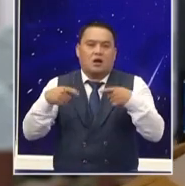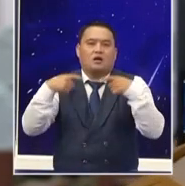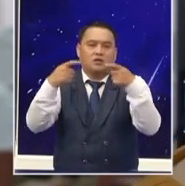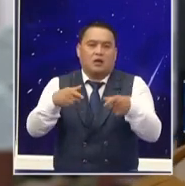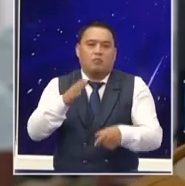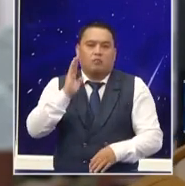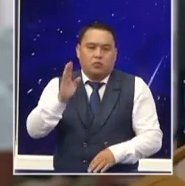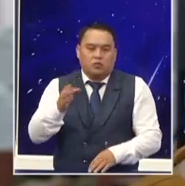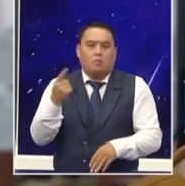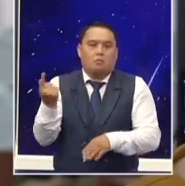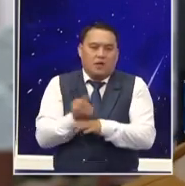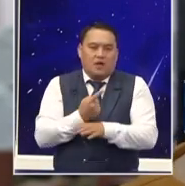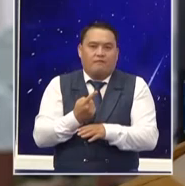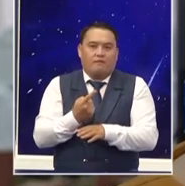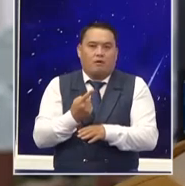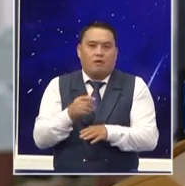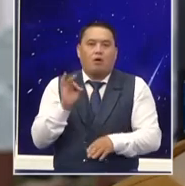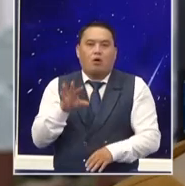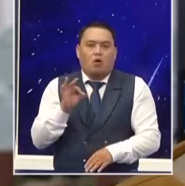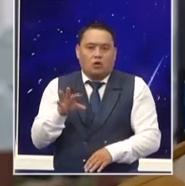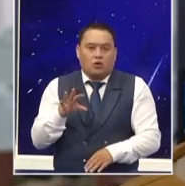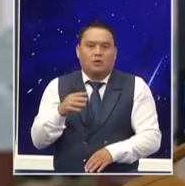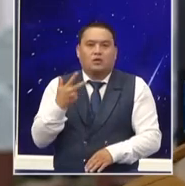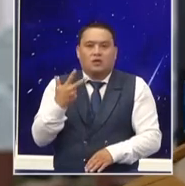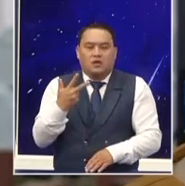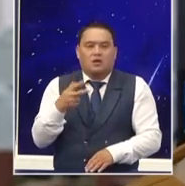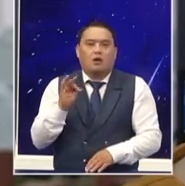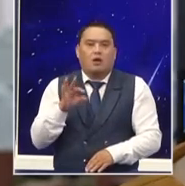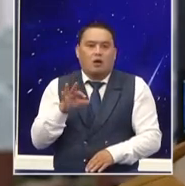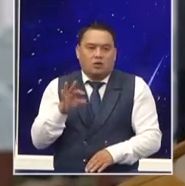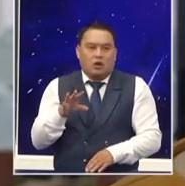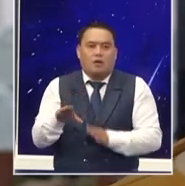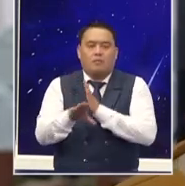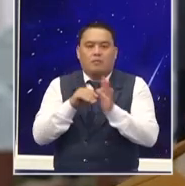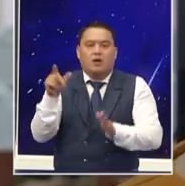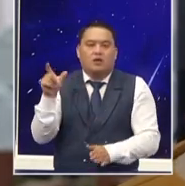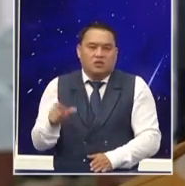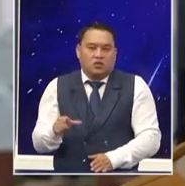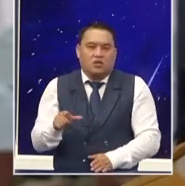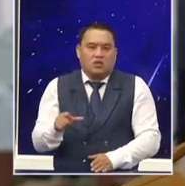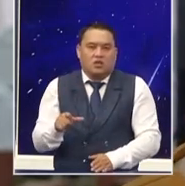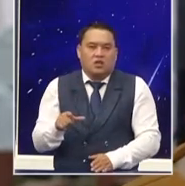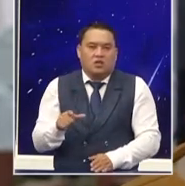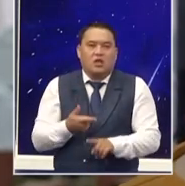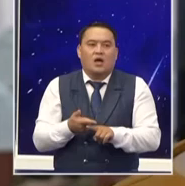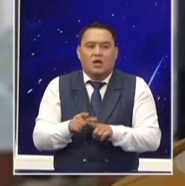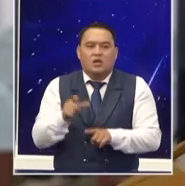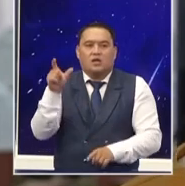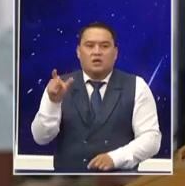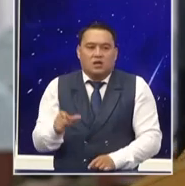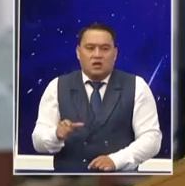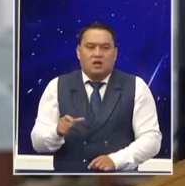нас с 1 октября по 3 октября будут голосовать члены партии именно на тех кандидатов,